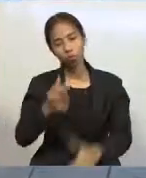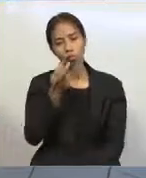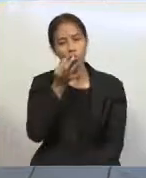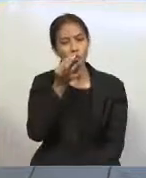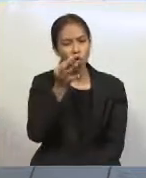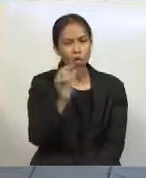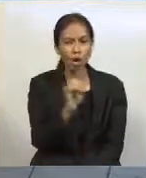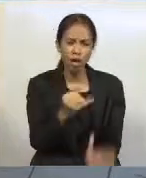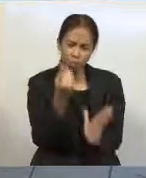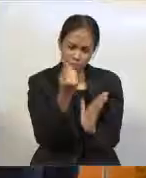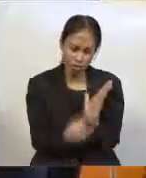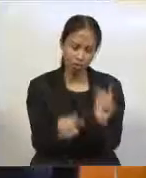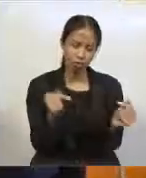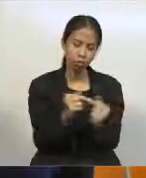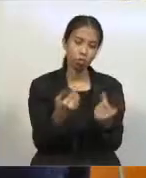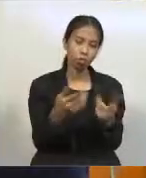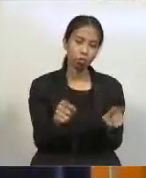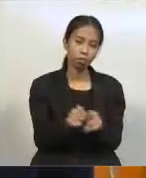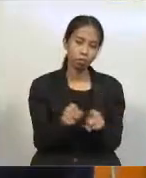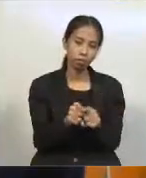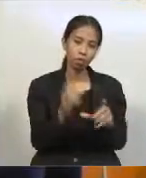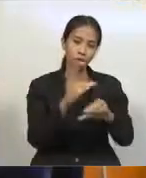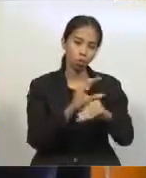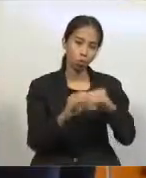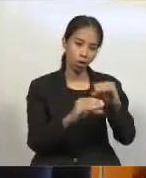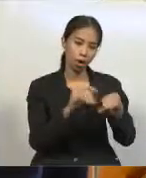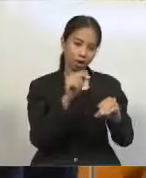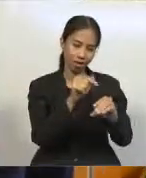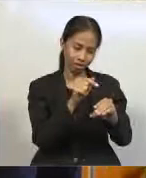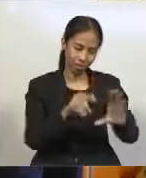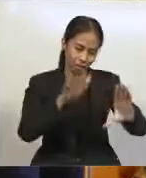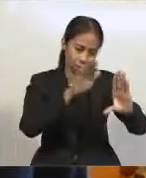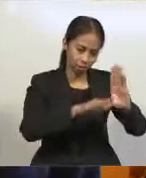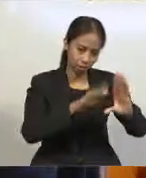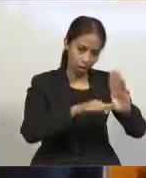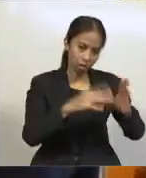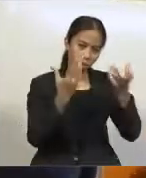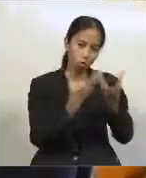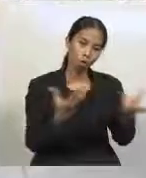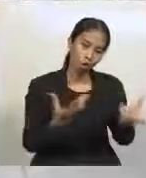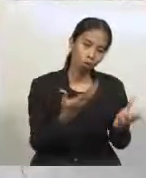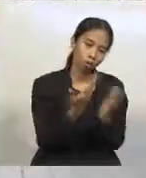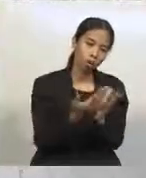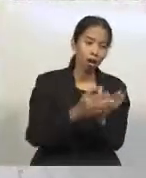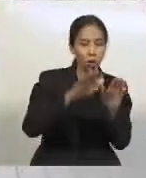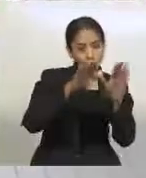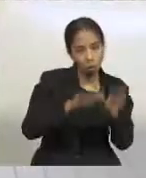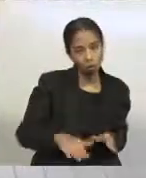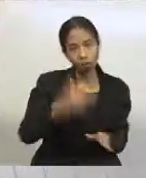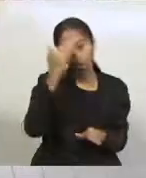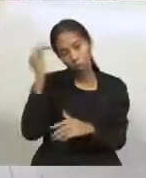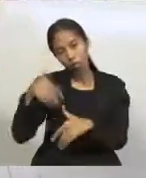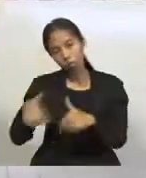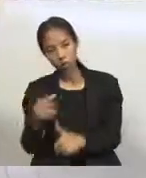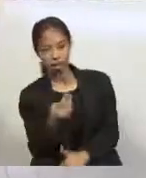การกระทำผิดเงื่อนไขของผู้ประกอบการเข้าร่วมโครงการชิมช็อปใช้จัดโปรโมชั่นลดแลกแจกแถมเพื่อดึงดูดประชาช